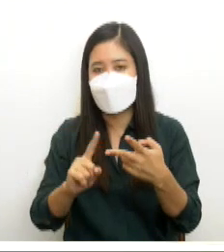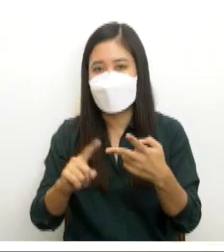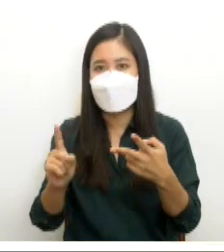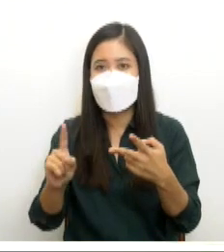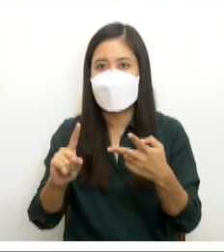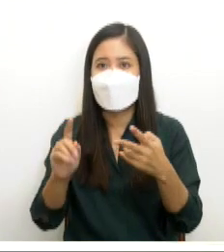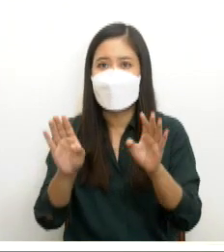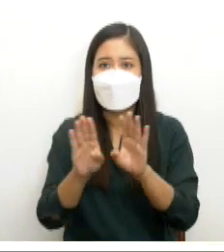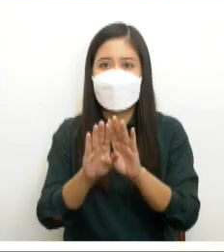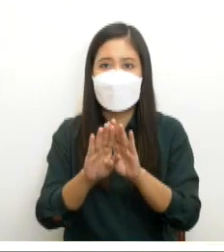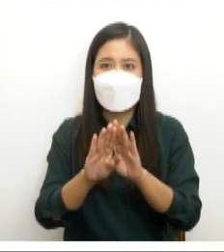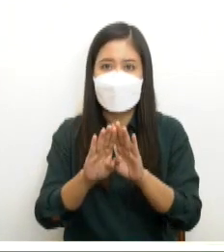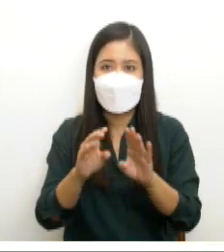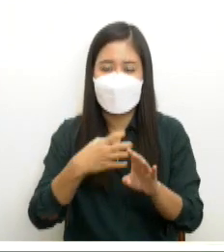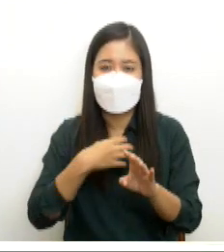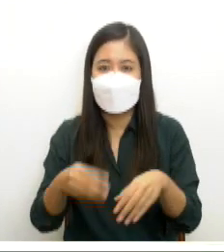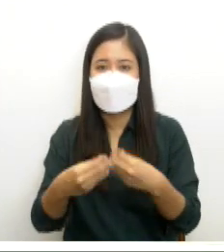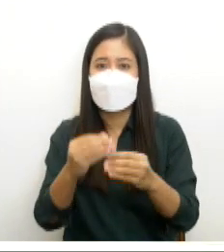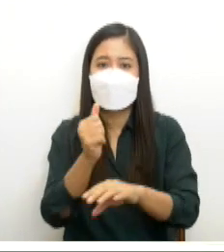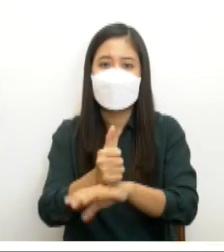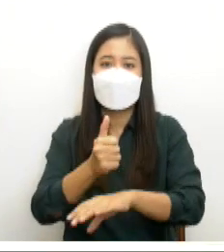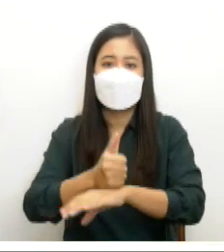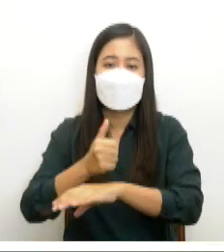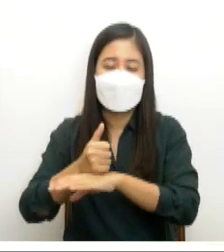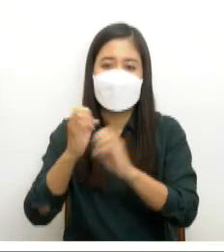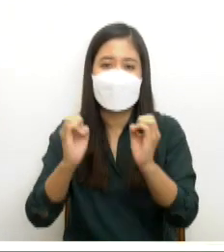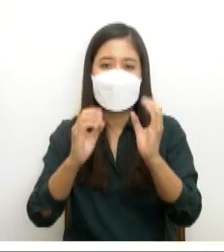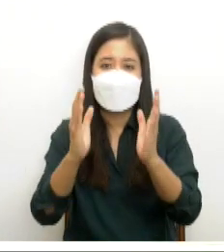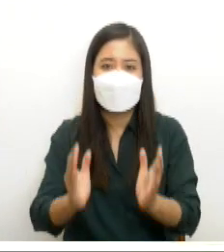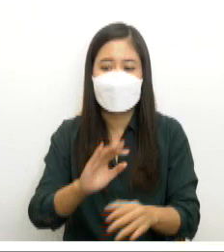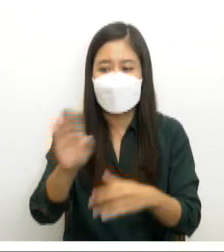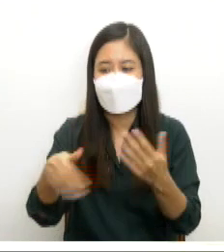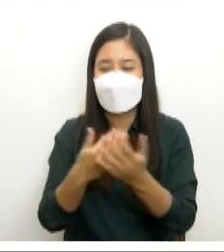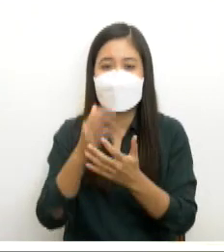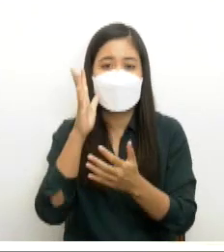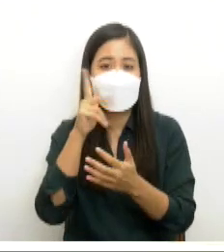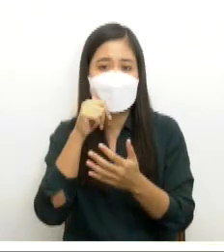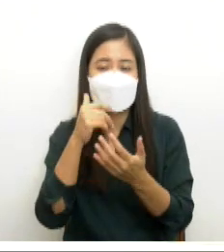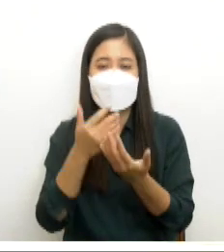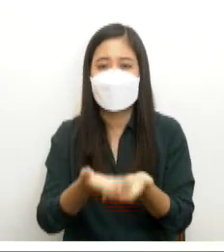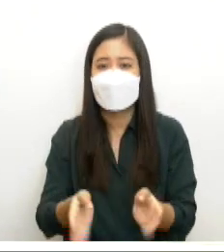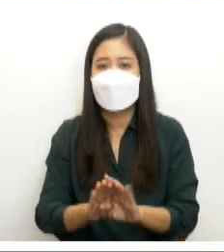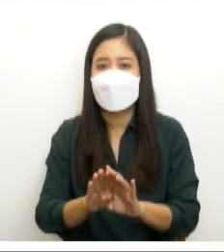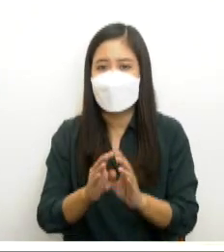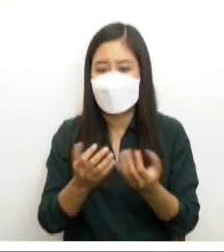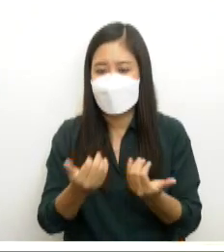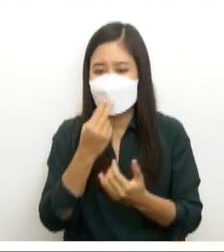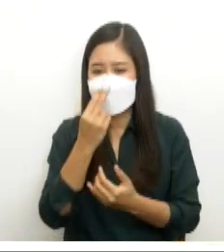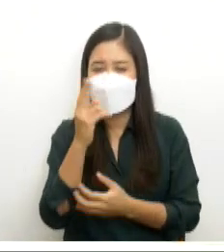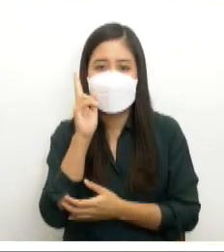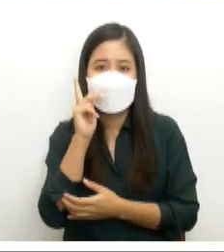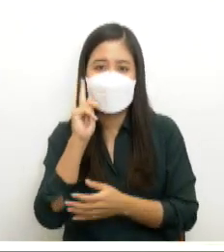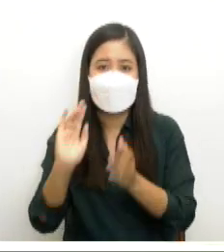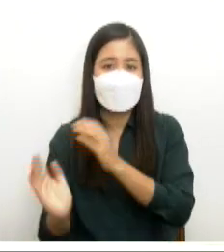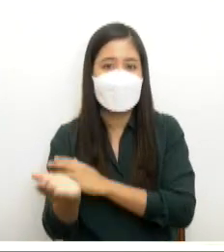ในเปิดภาคเรียนนี้อยากจะให้ท่านผู้อำนวยการและคุณครูตลอดจนผู้ปกครองนักเรียนวันนี้ผมดูข่าวเมื่อเช้า